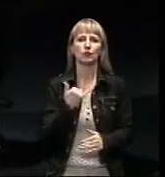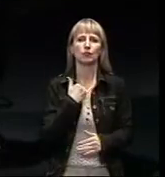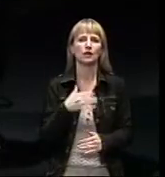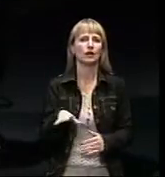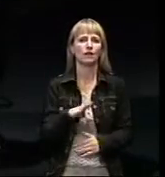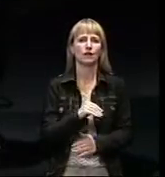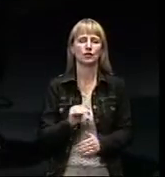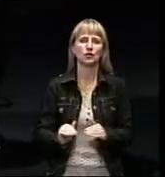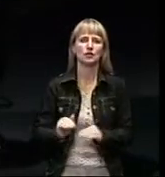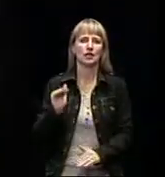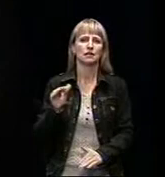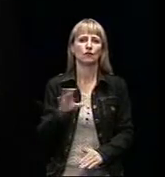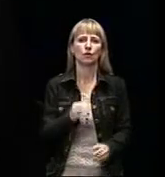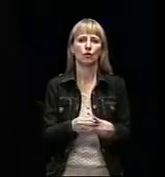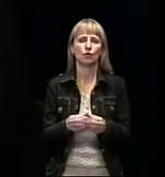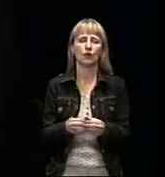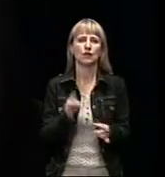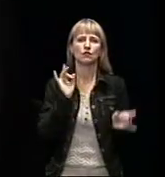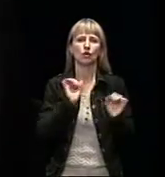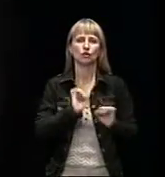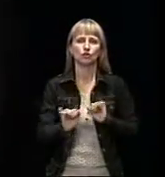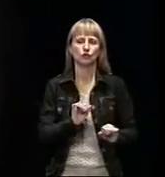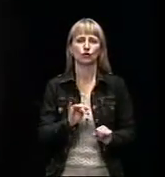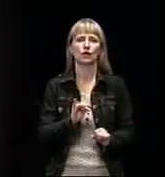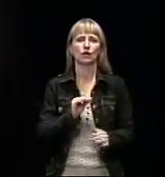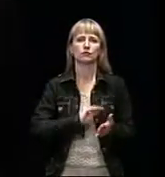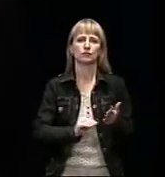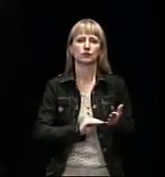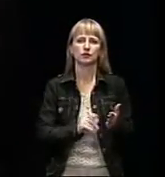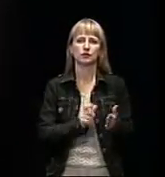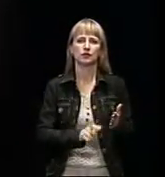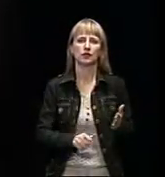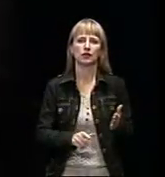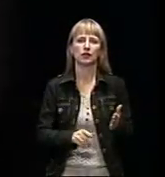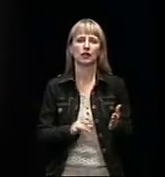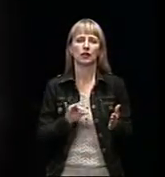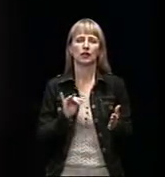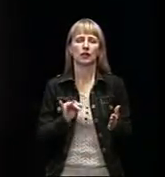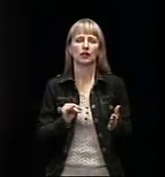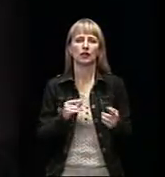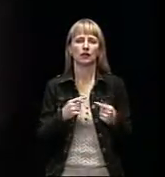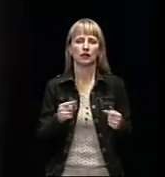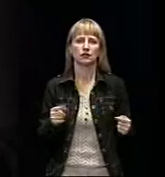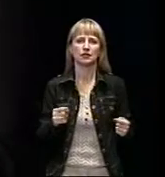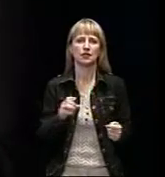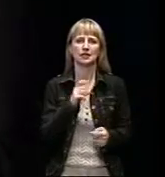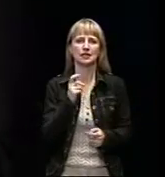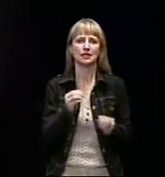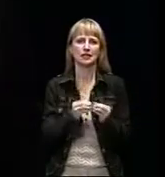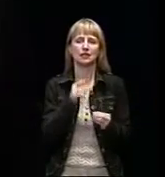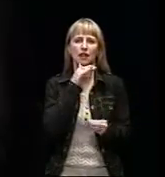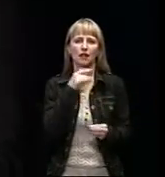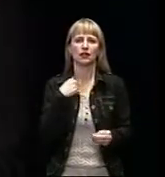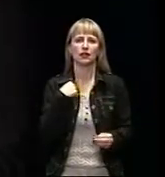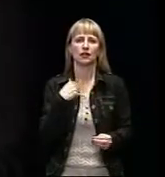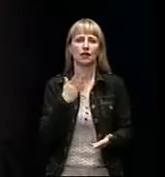идет комплексно. То есть вот и звукорежиссура, и сочинение, и меломанство мое там лет с 10. Вот я